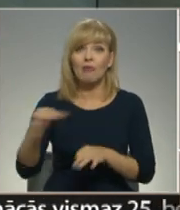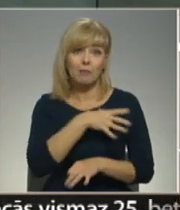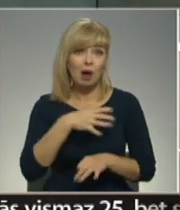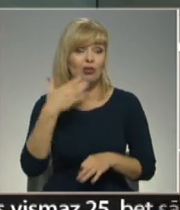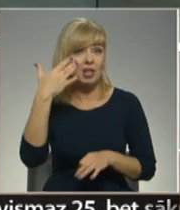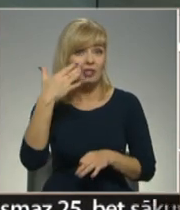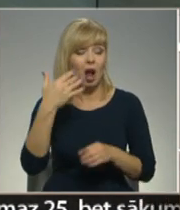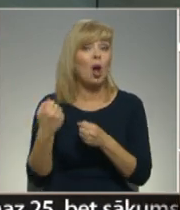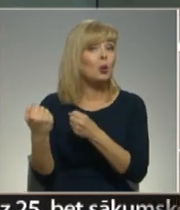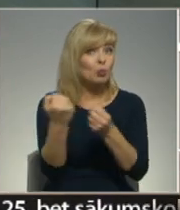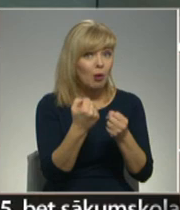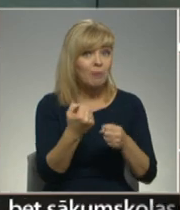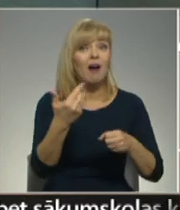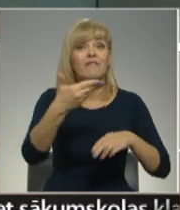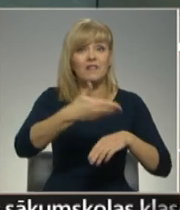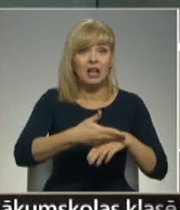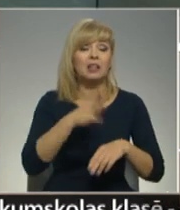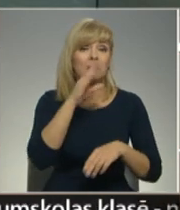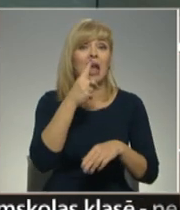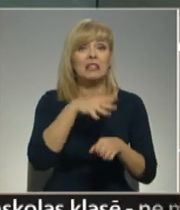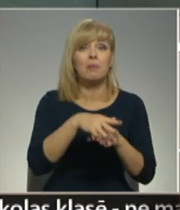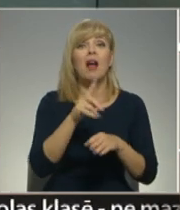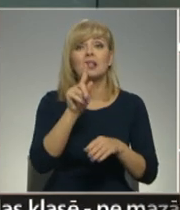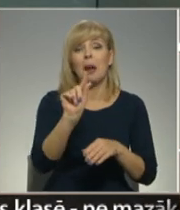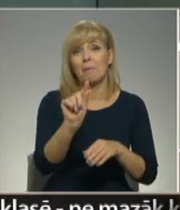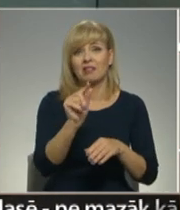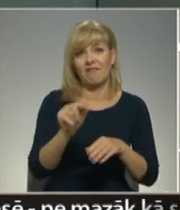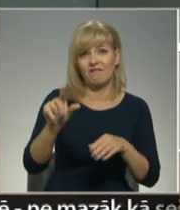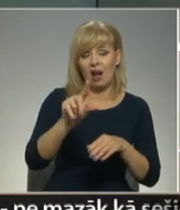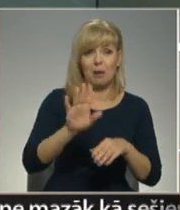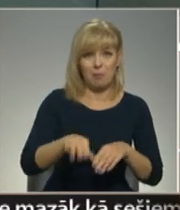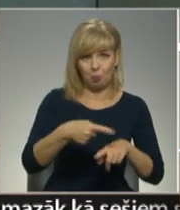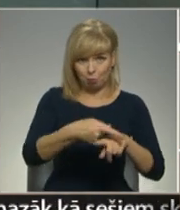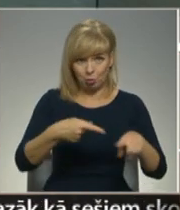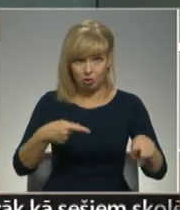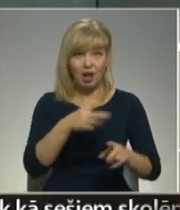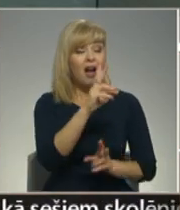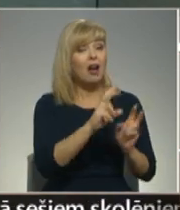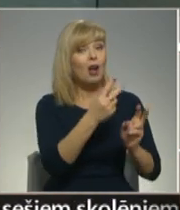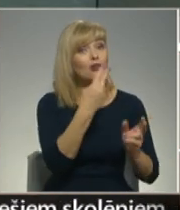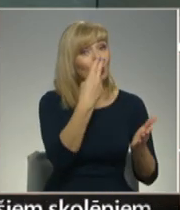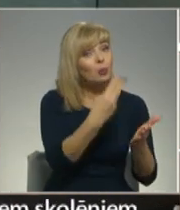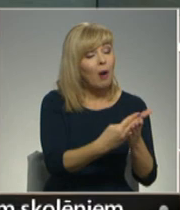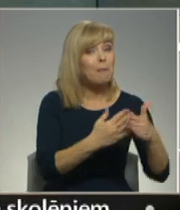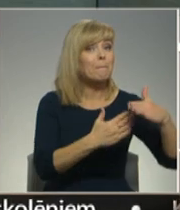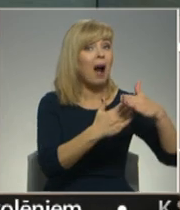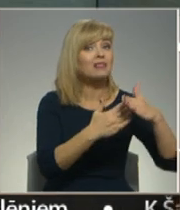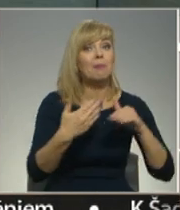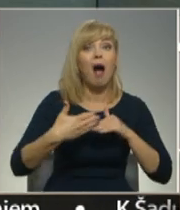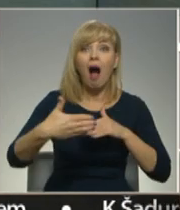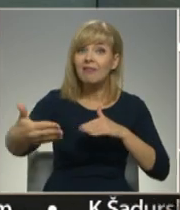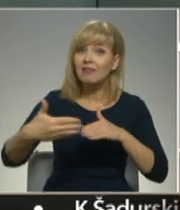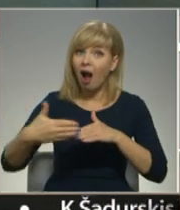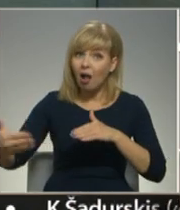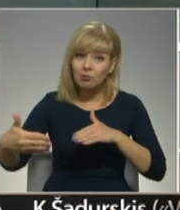par pusi. Ražotāji norādīto maksimālo attālumu, kādu varētu veikt ar pilnu uzlādētu bateriju, realitātē